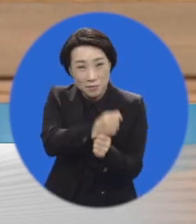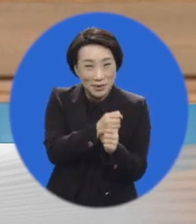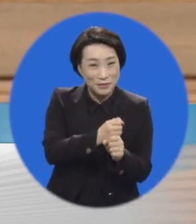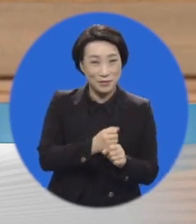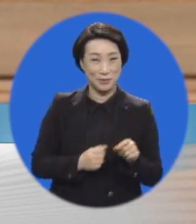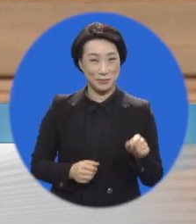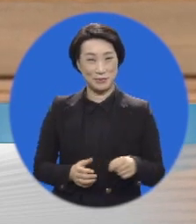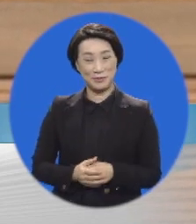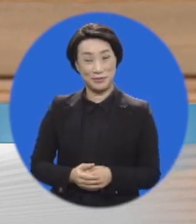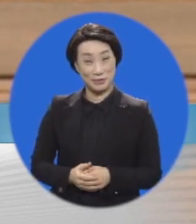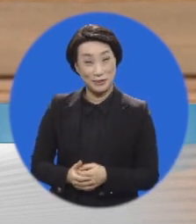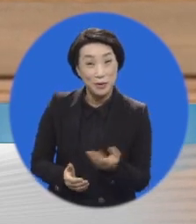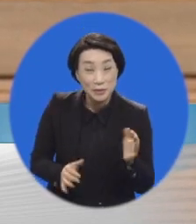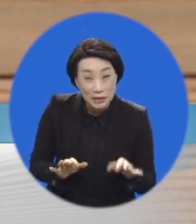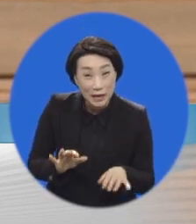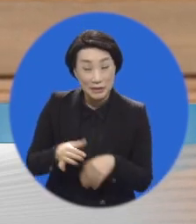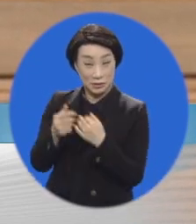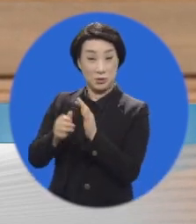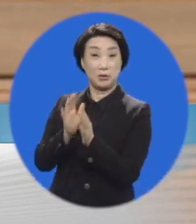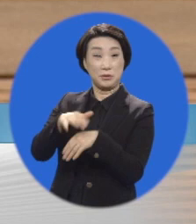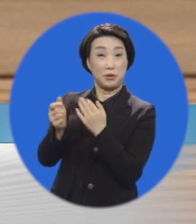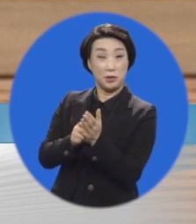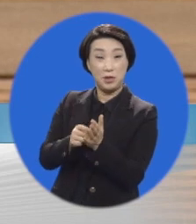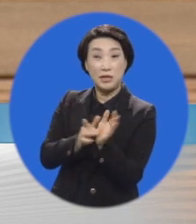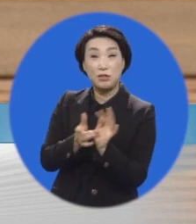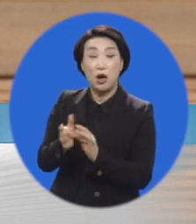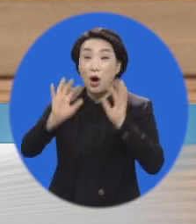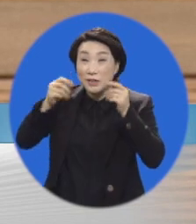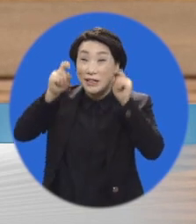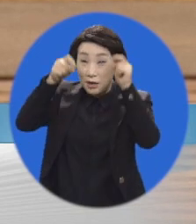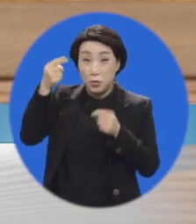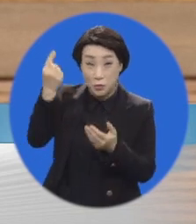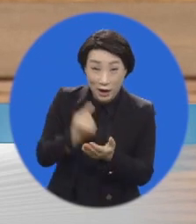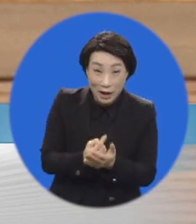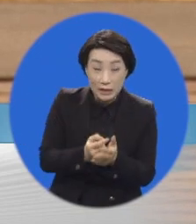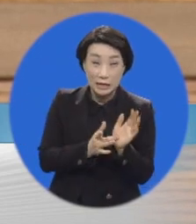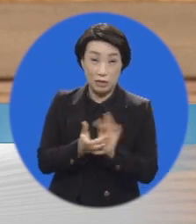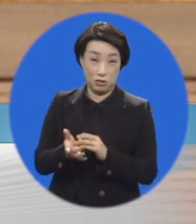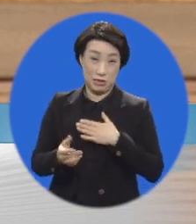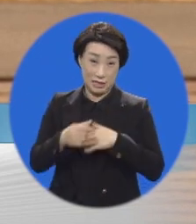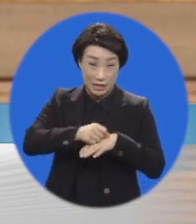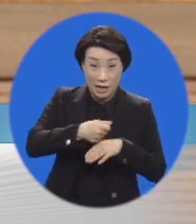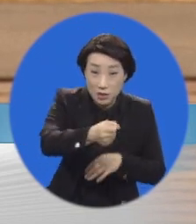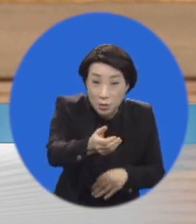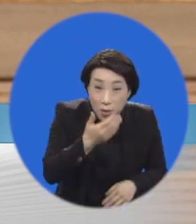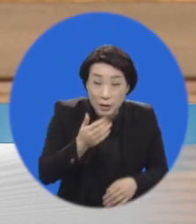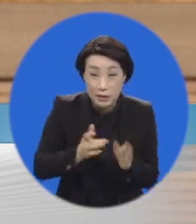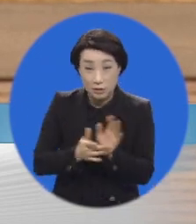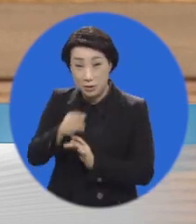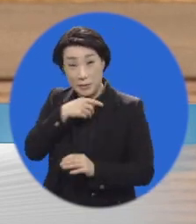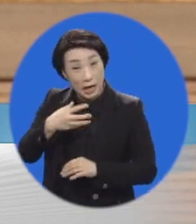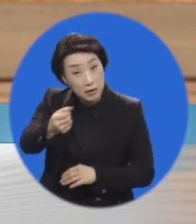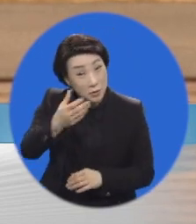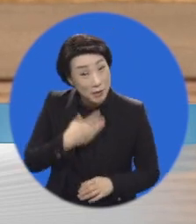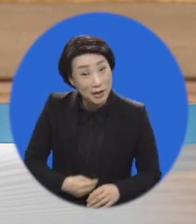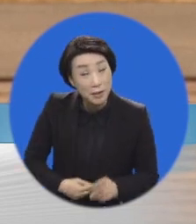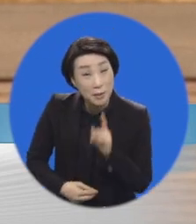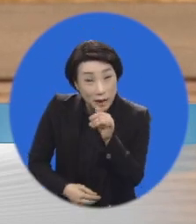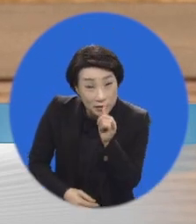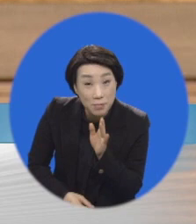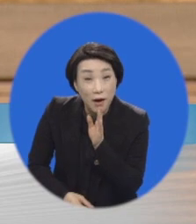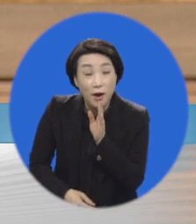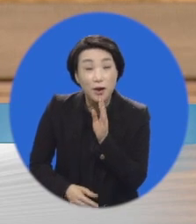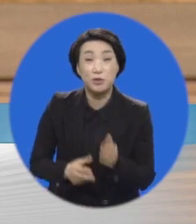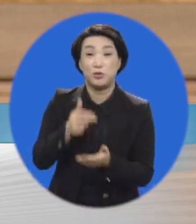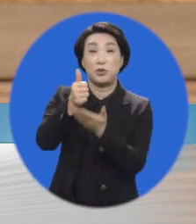예수께서 어린 양으로 오셔서 우리에게 뭐라고 했어요? 내 살을 받아 먹어라. 내 피를 받아 먹어라.